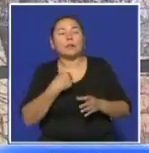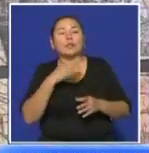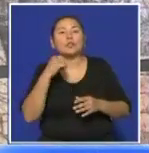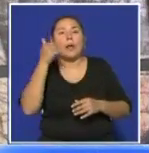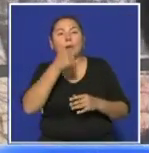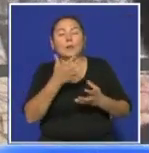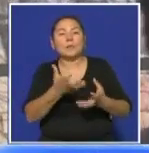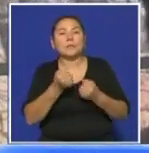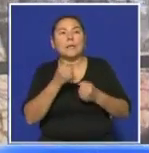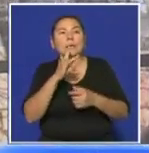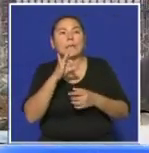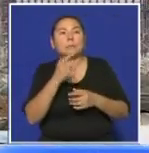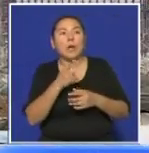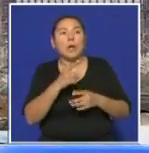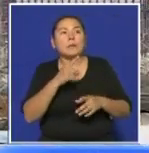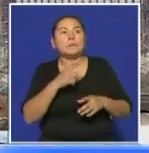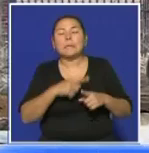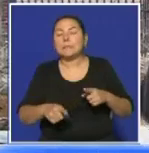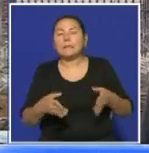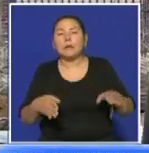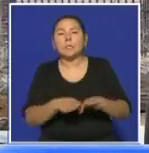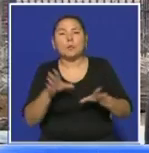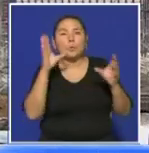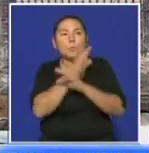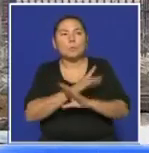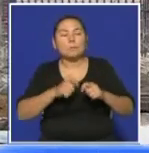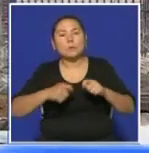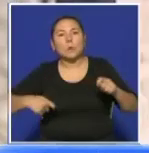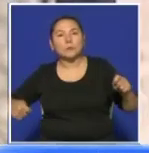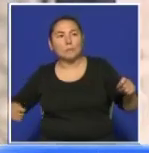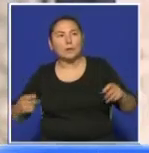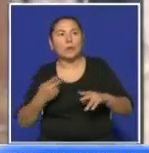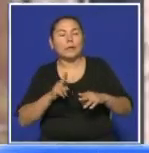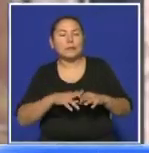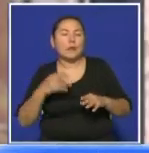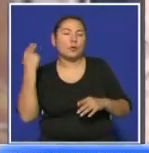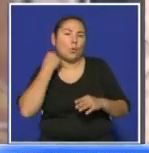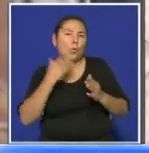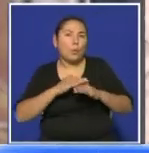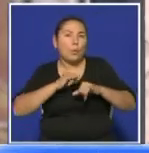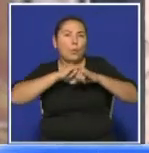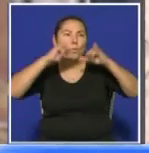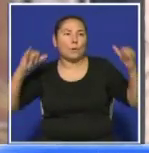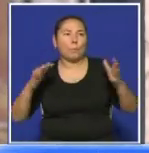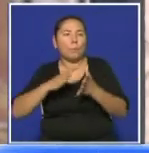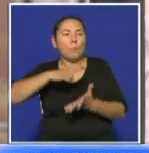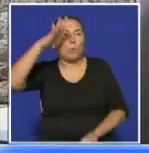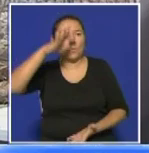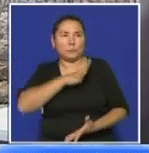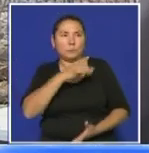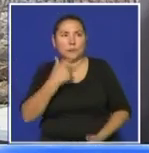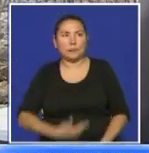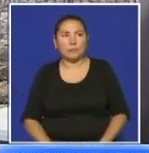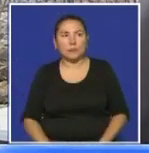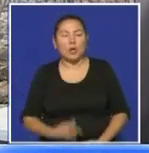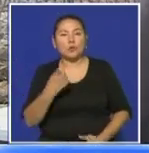жылдам кредит рәсімдейді. Бірақ тез ақша тапқанына қуанғаны ұзаққа созылмады. Өйткені алған қаражатын екесе қайтаруға мәжбүр болған.